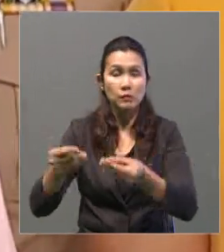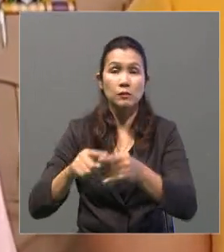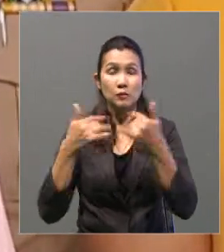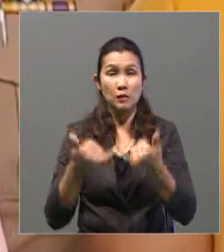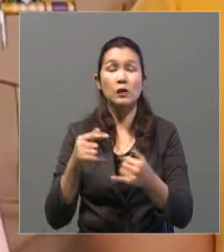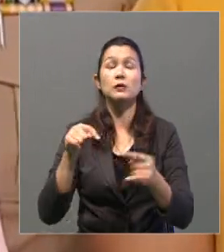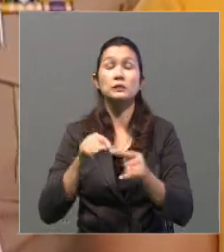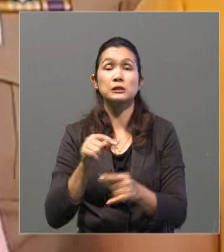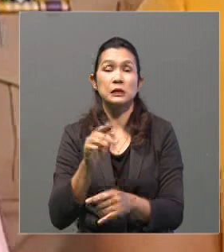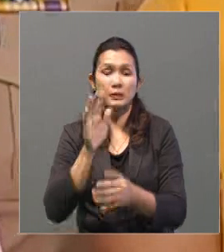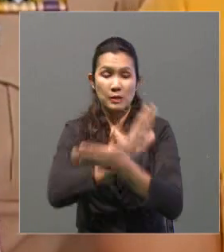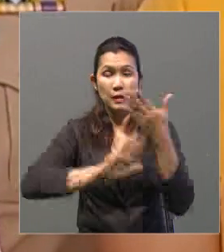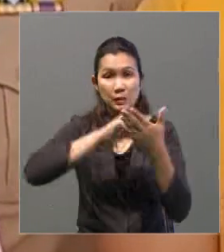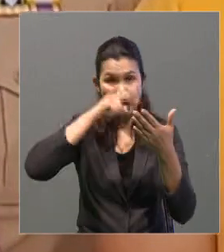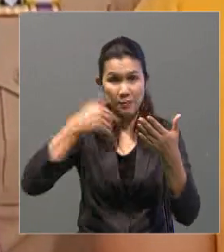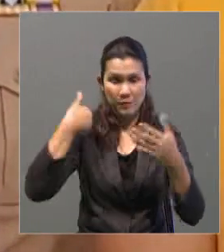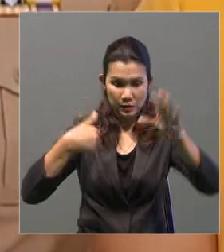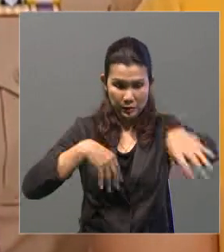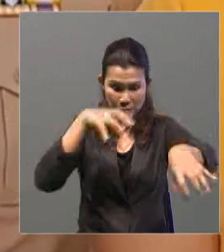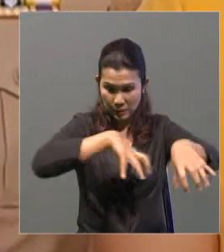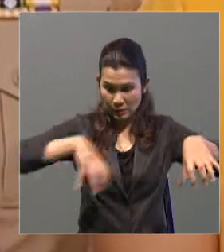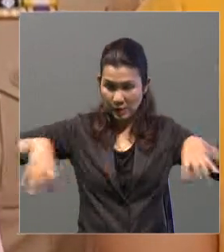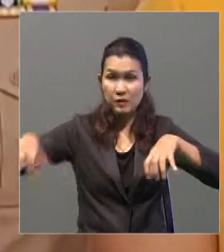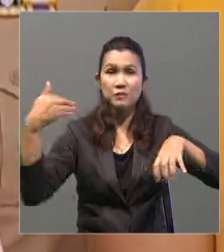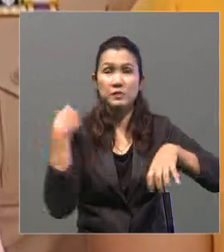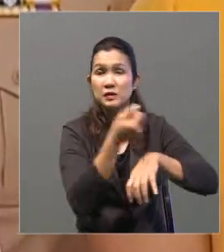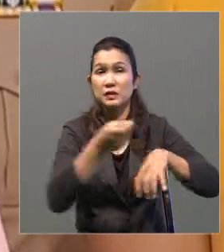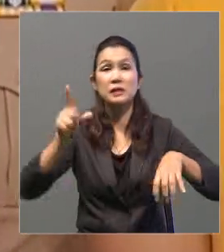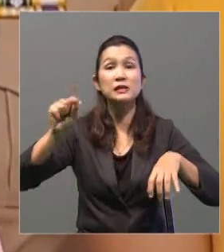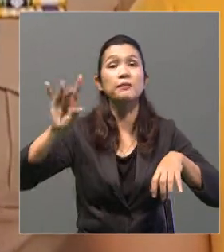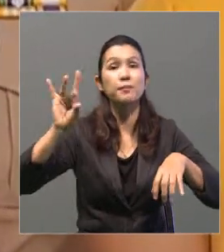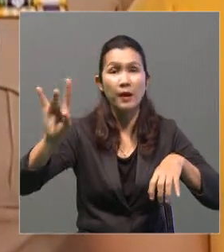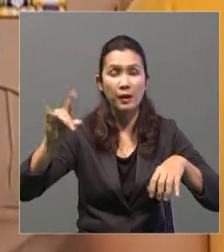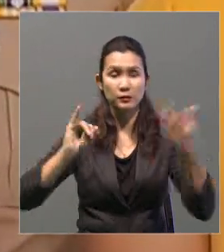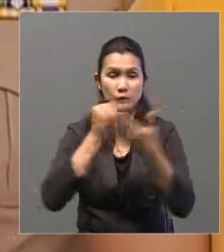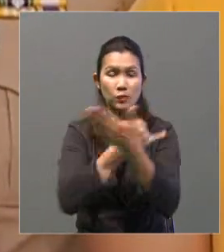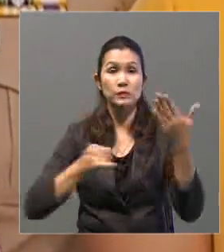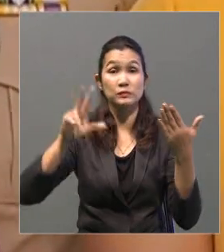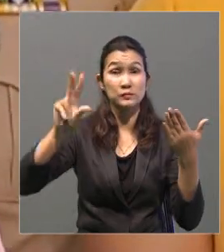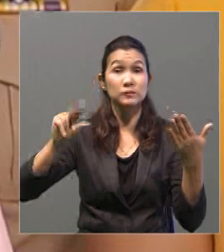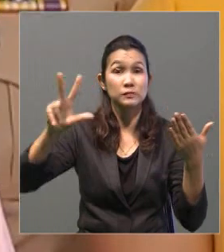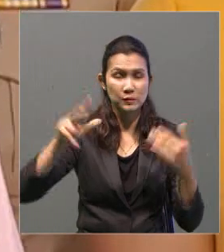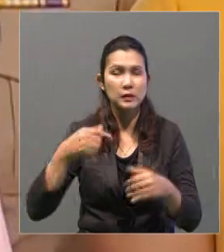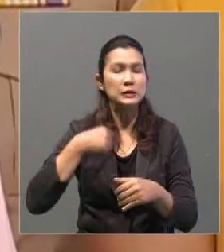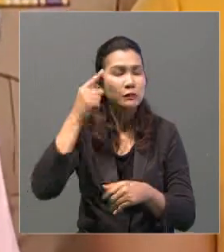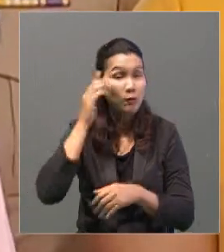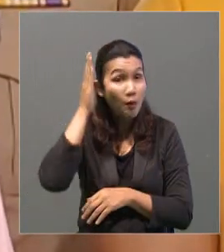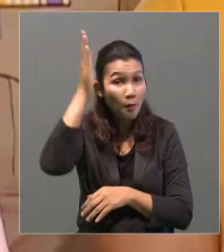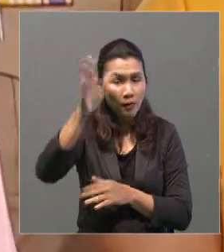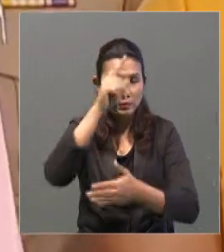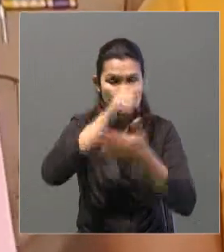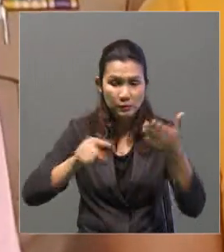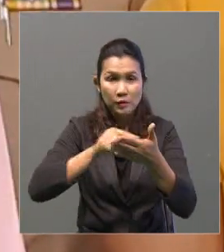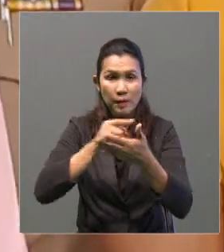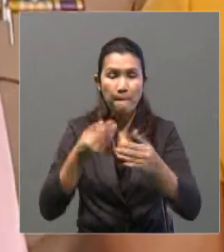สถานที่ที่กกตจัดอำนวยความสะดวกรวม 28แห่งใน 23จังหวัดก็คาดว่าในการเลือกตั้งครั้งต่อๆไป